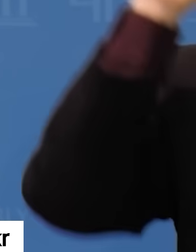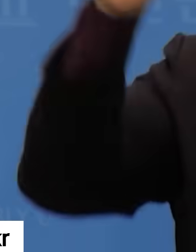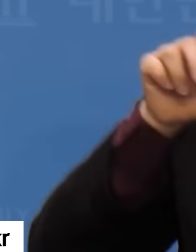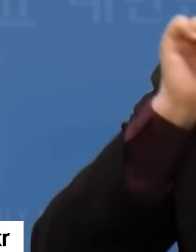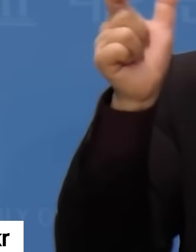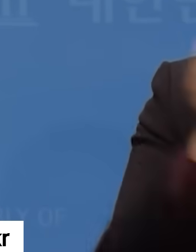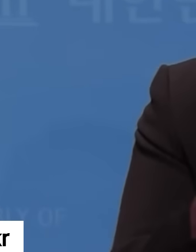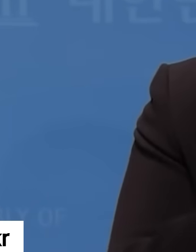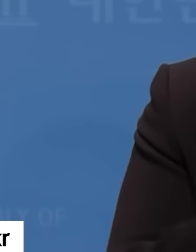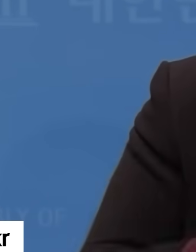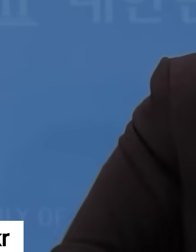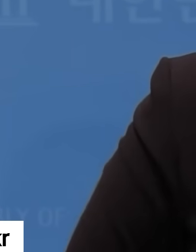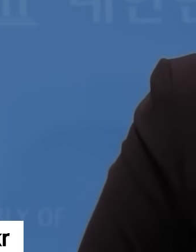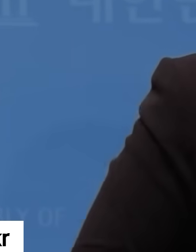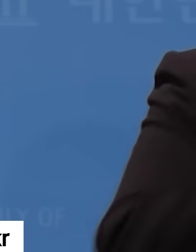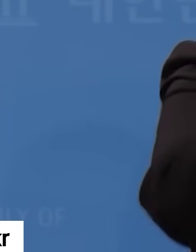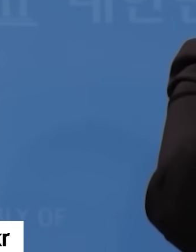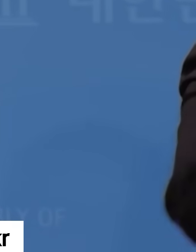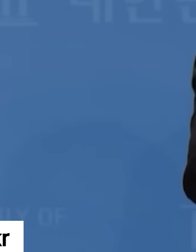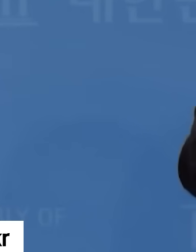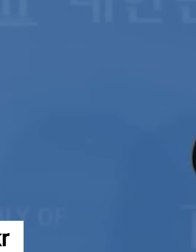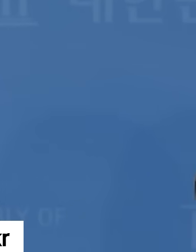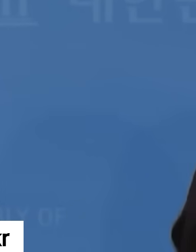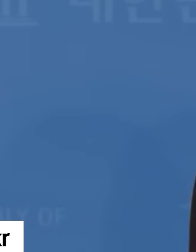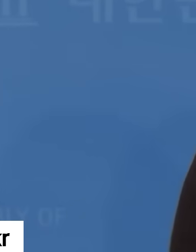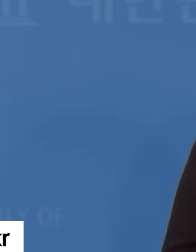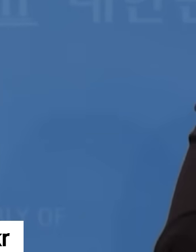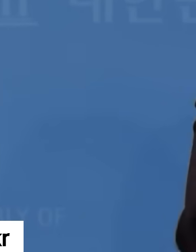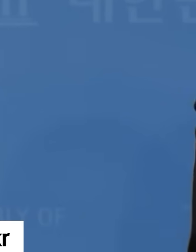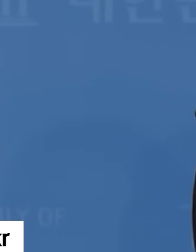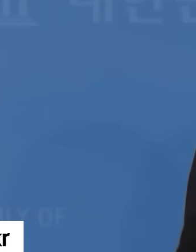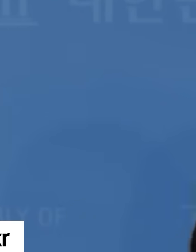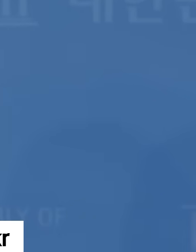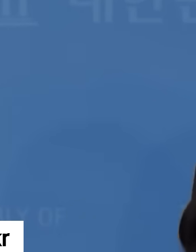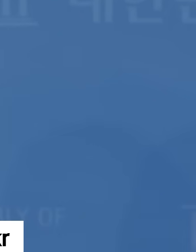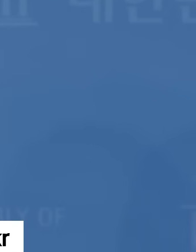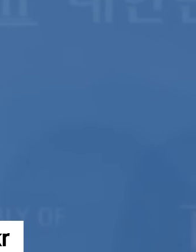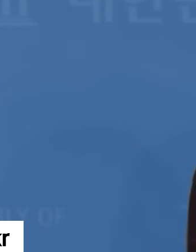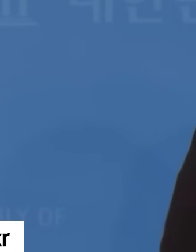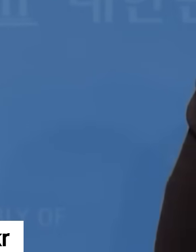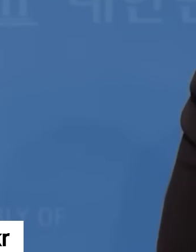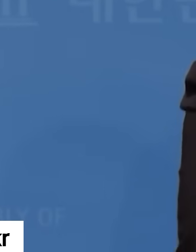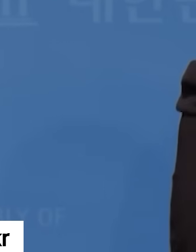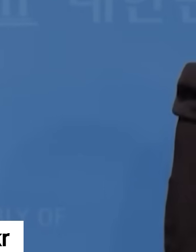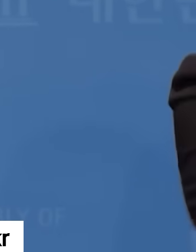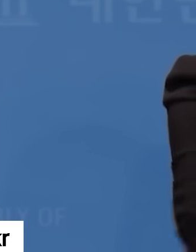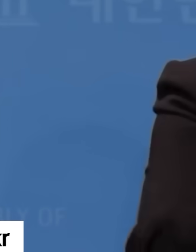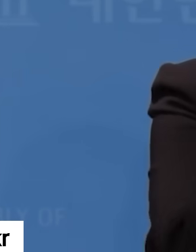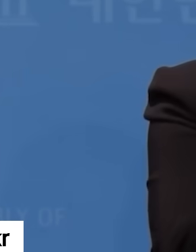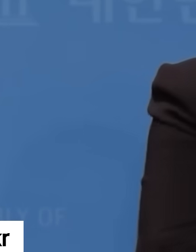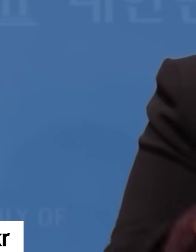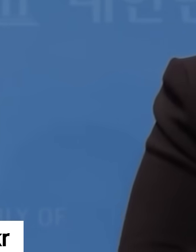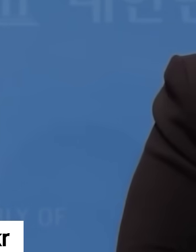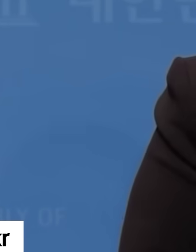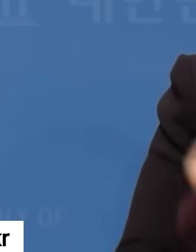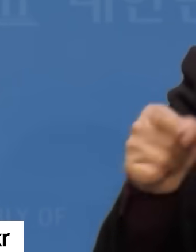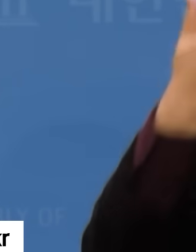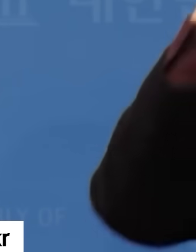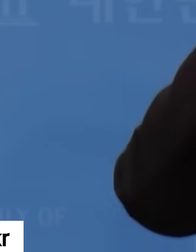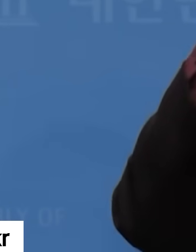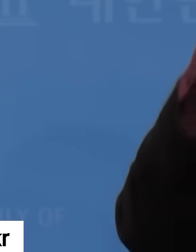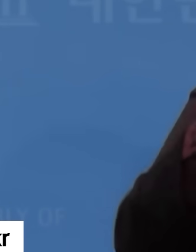장관은 기득권이 되어버린 운동권 세력과의 전쟁을 선언하면서 그 상징인 김민석을 잡기